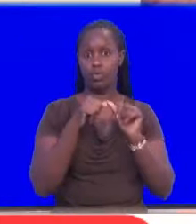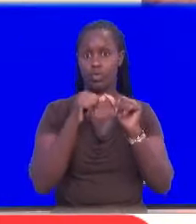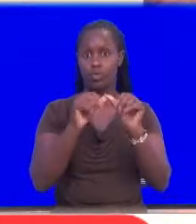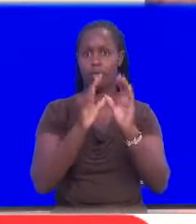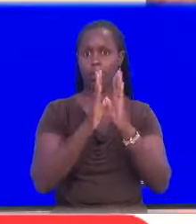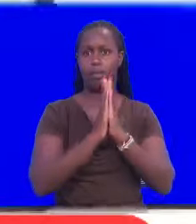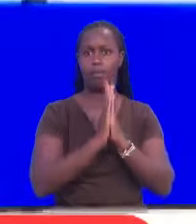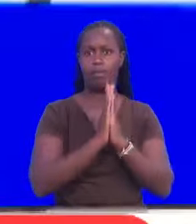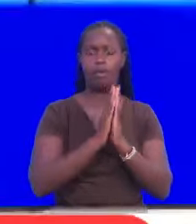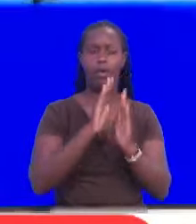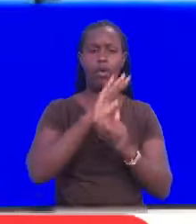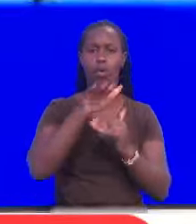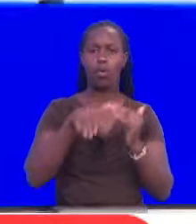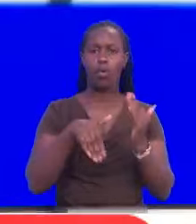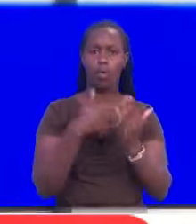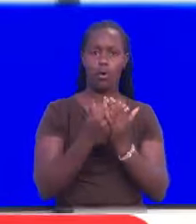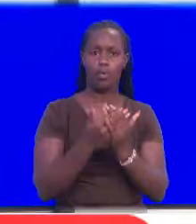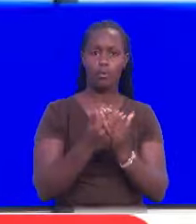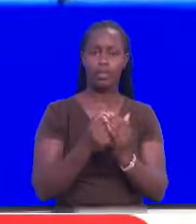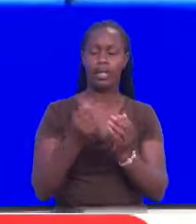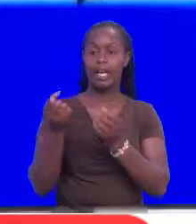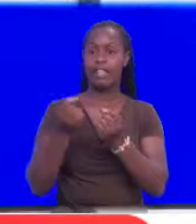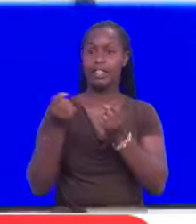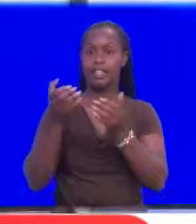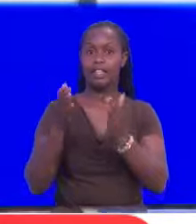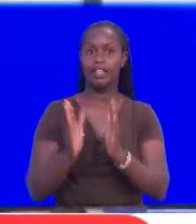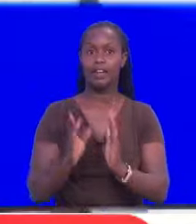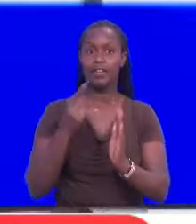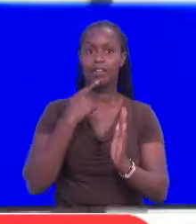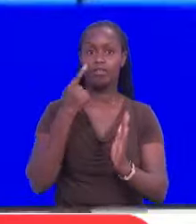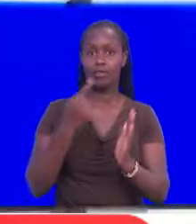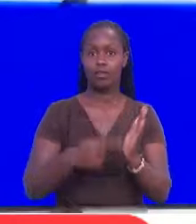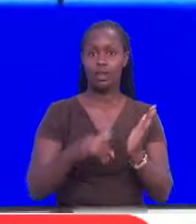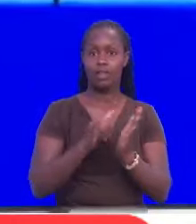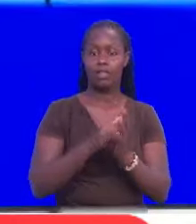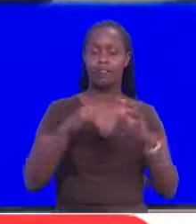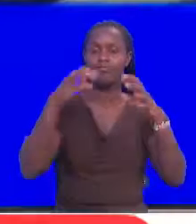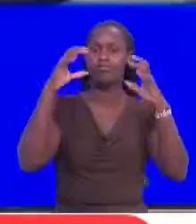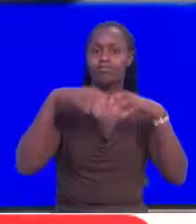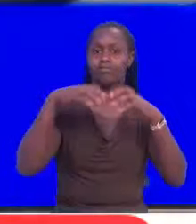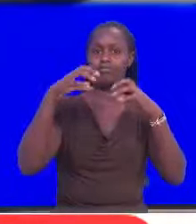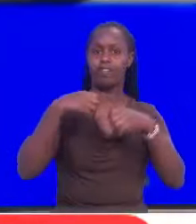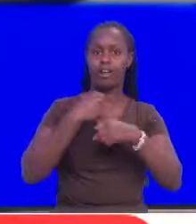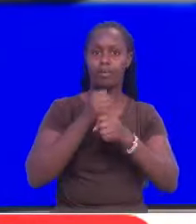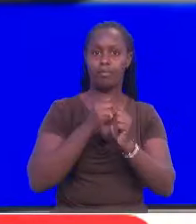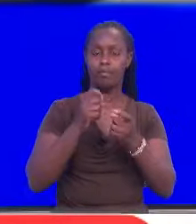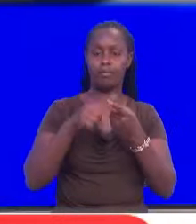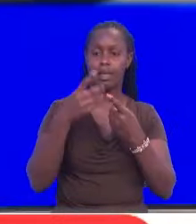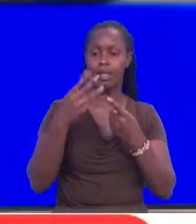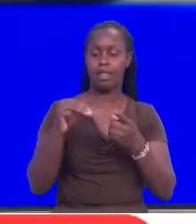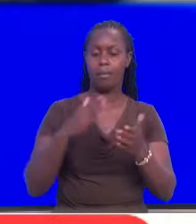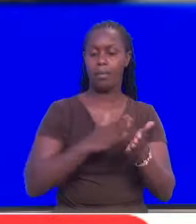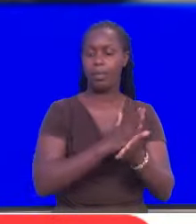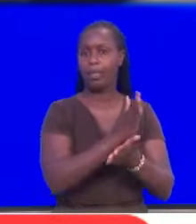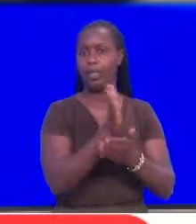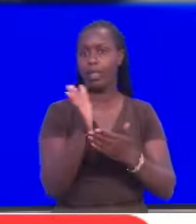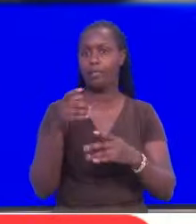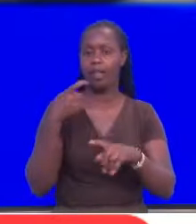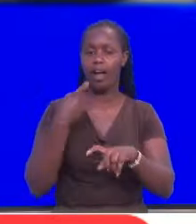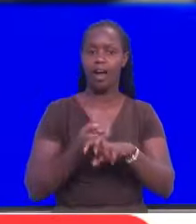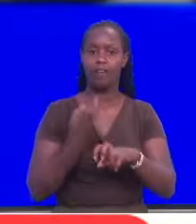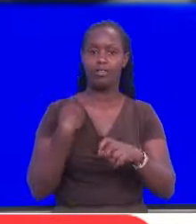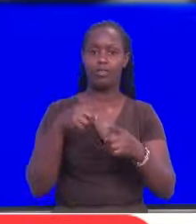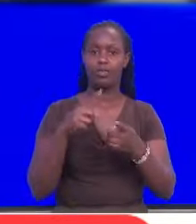tuweze kuombea wote. Dereva mmoja wa basi hilo anasema kwa mvua kubwa iliyowafanya wapoteze mwelekeo na kushindwa kudhibiti basi